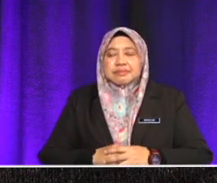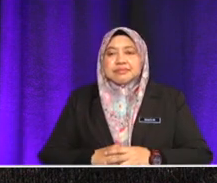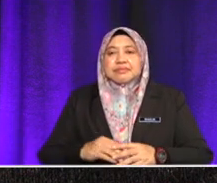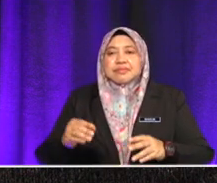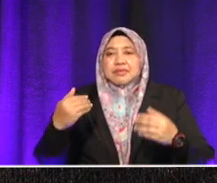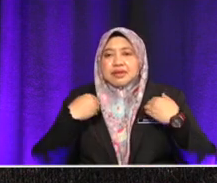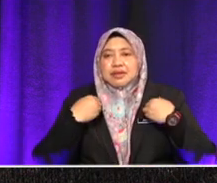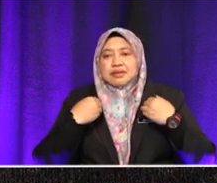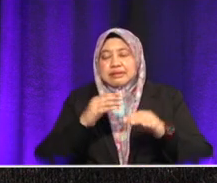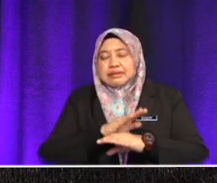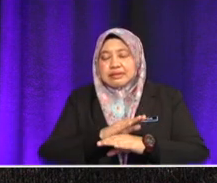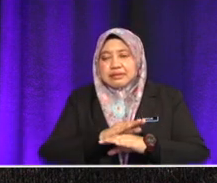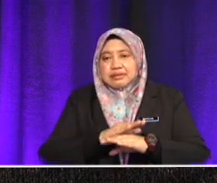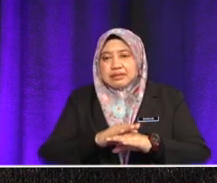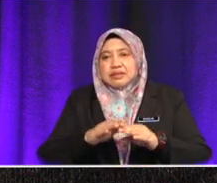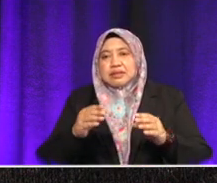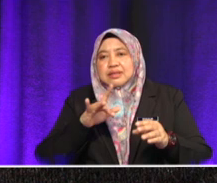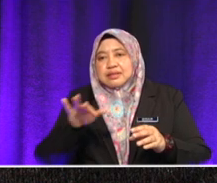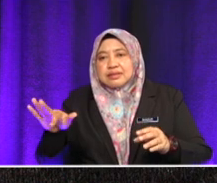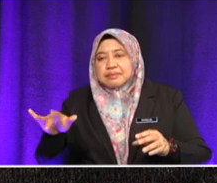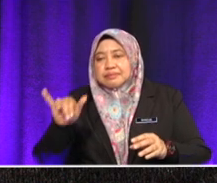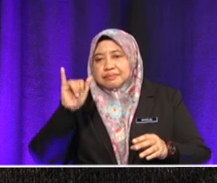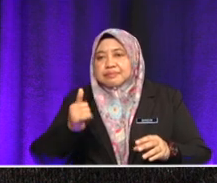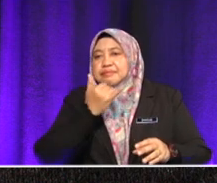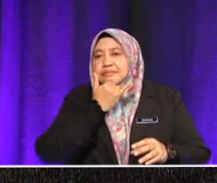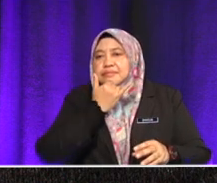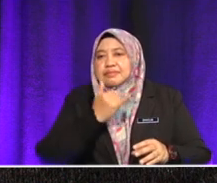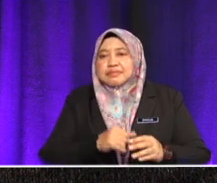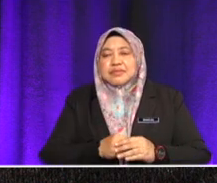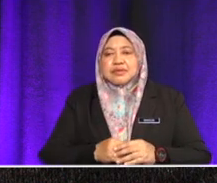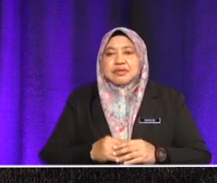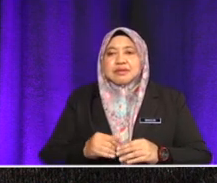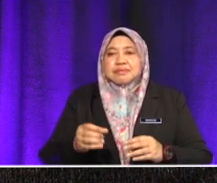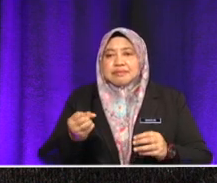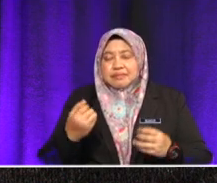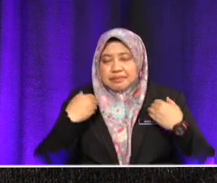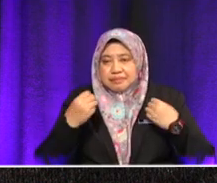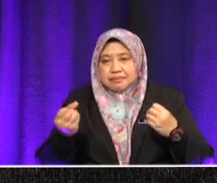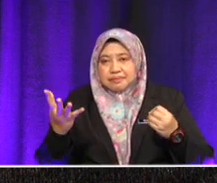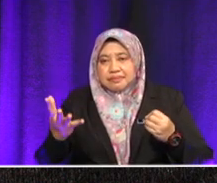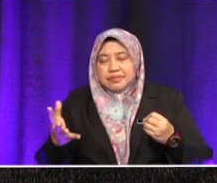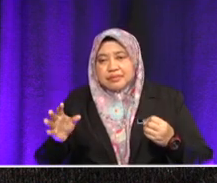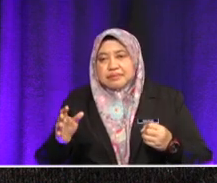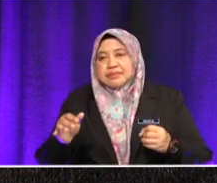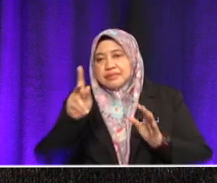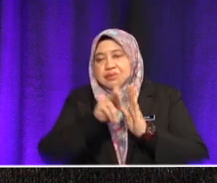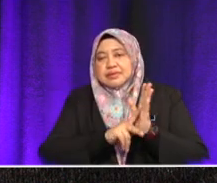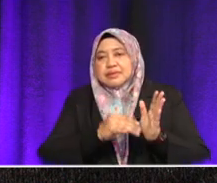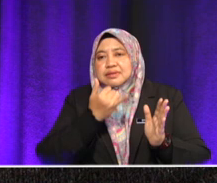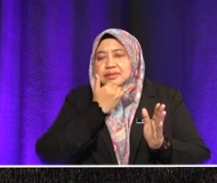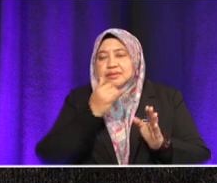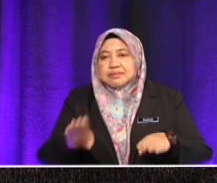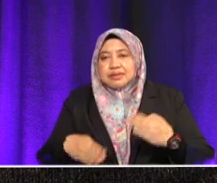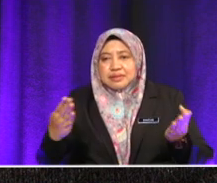juga beberapa kesalahan ejaan di sini kejayaan harapannya salah eh di beberapa Lagi Dan